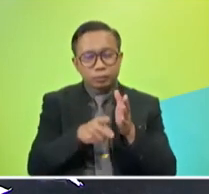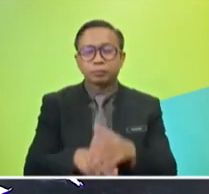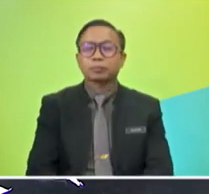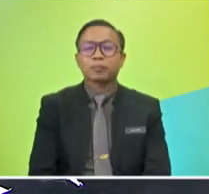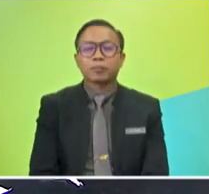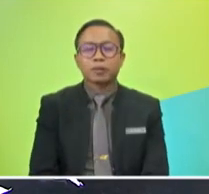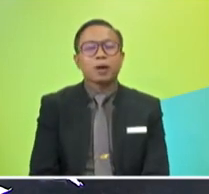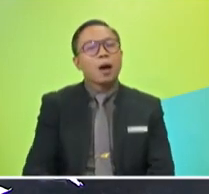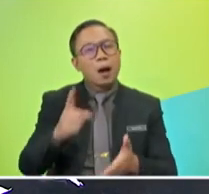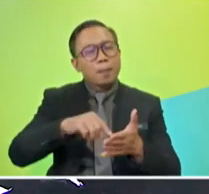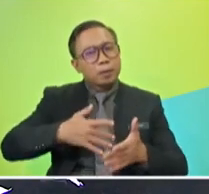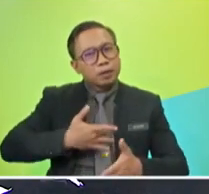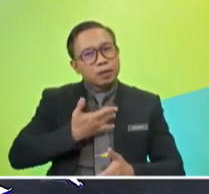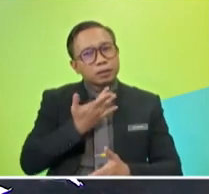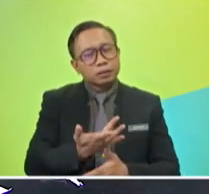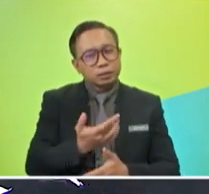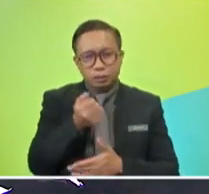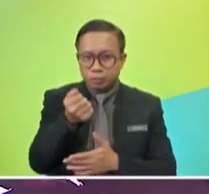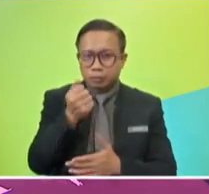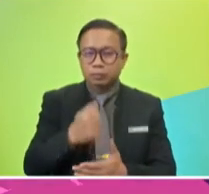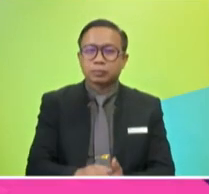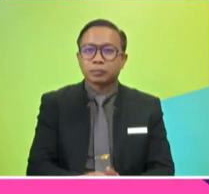apa perasaan kamu